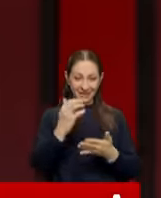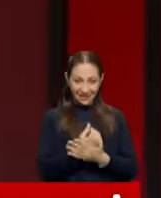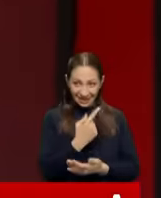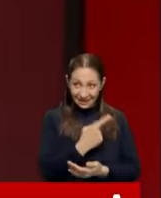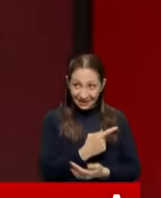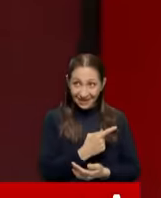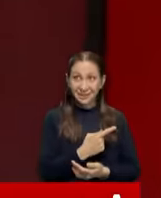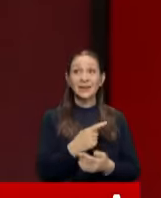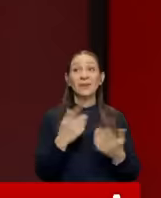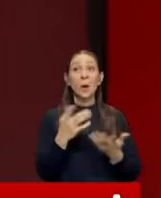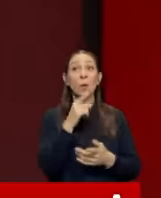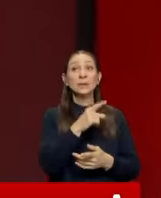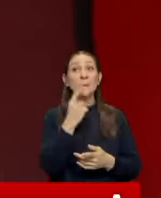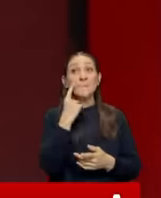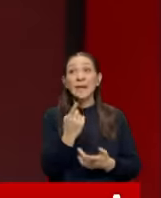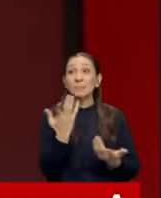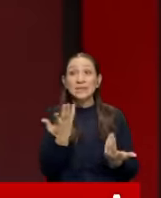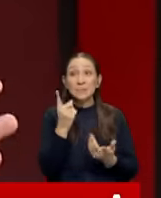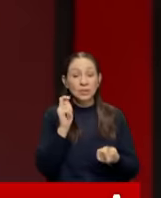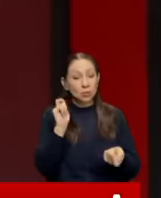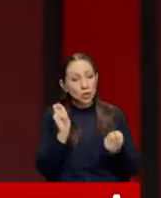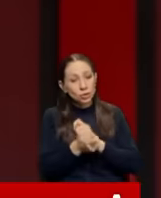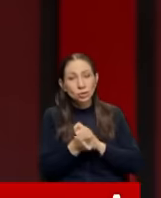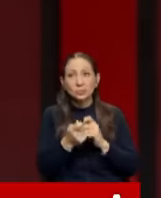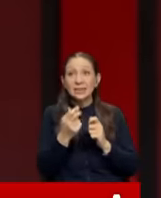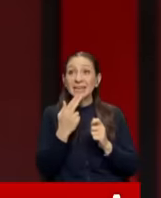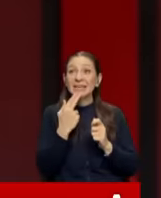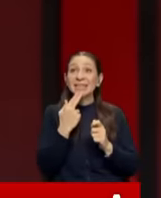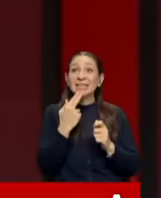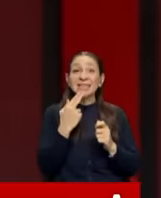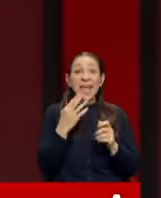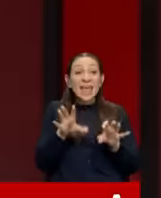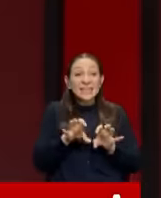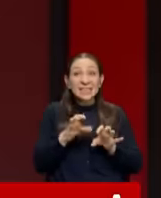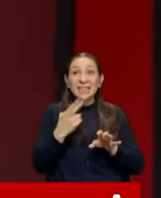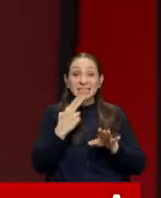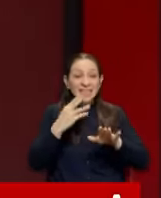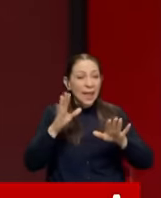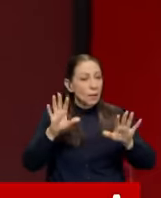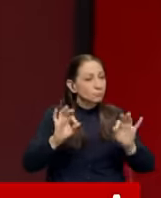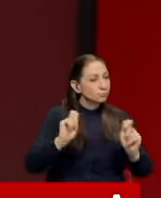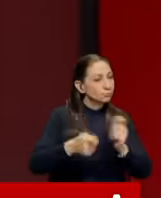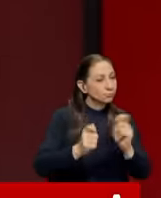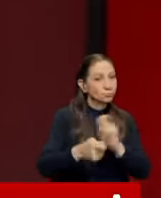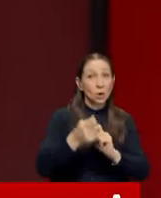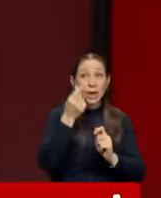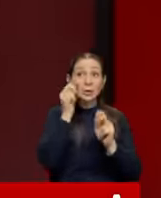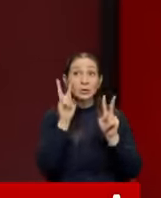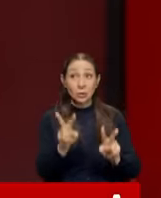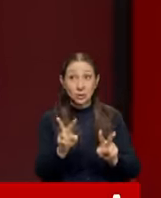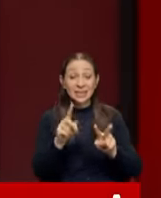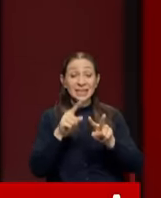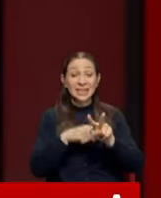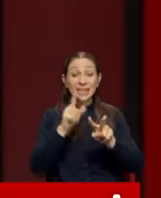kazandı ve orada da bakalım nasıl bir dönüşüm değişim kadının etkisi kadın elinin etkisi E ona da tanıklık edeceğiz